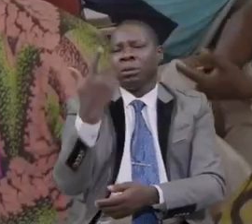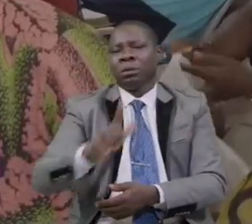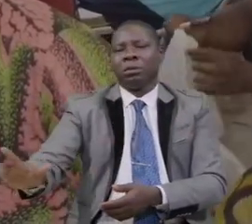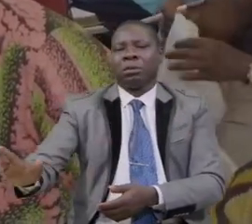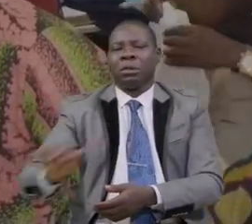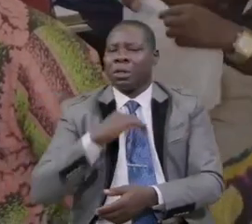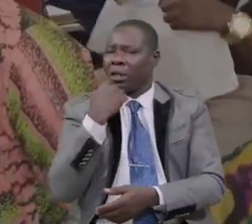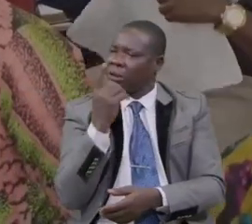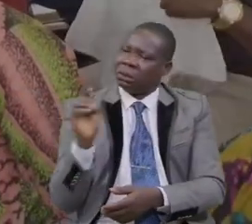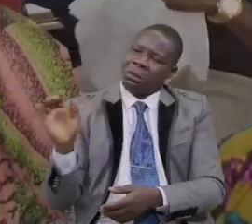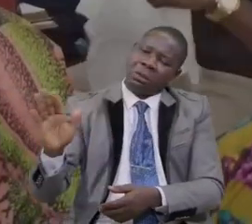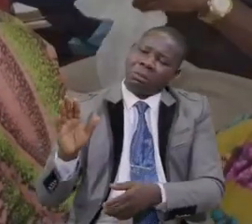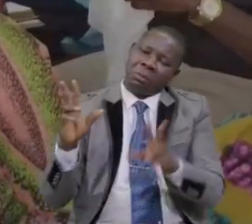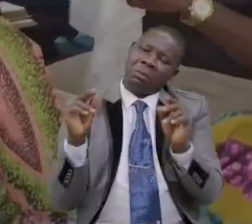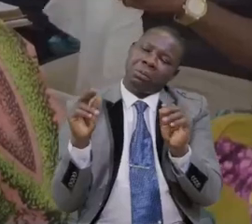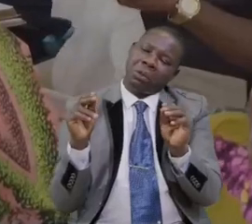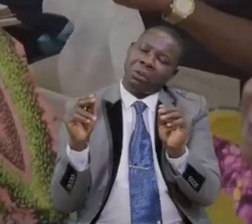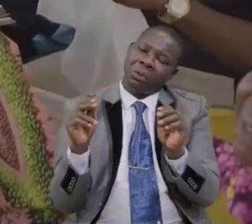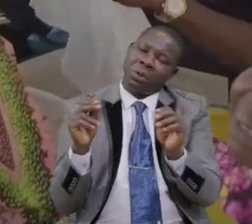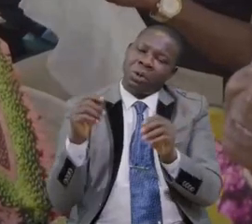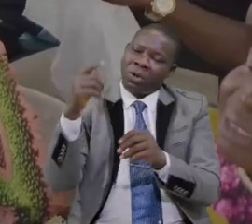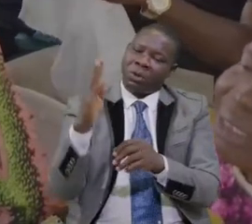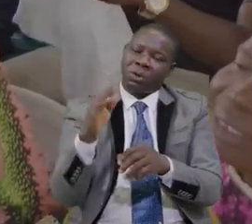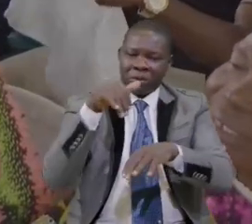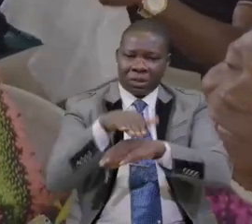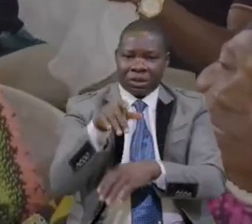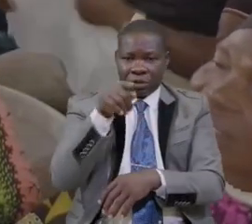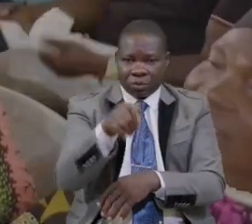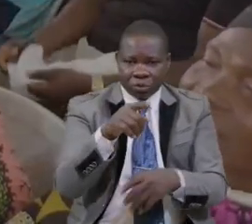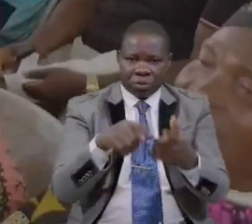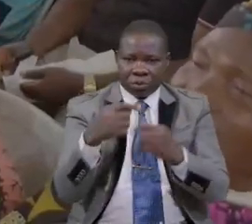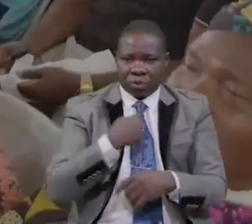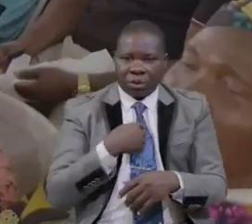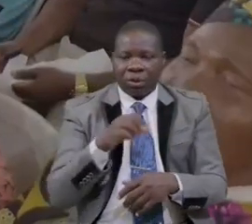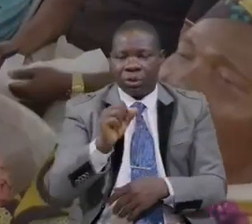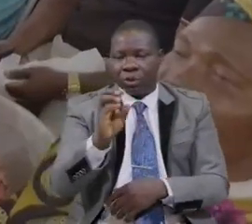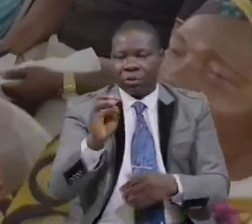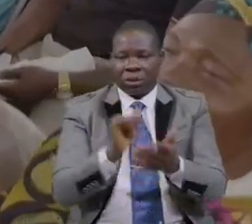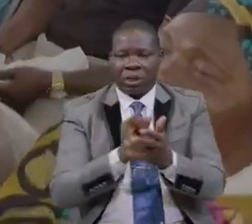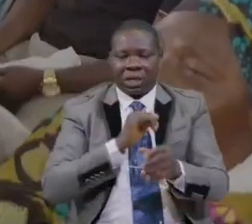non, Dieu t'a envoyé vers moi pour que je puisse te corriger.